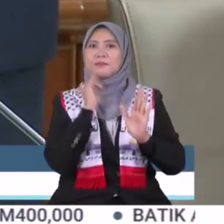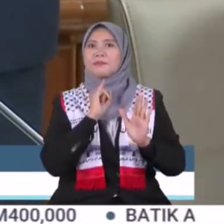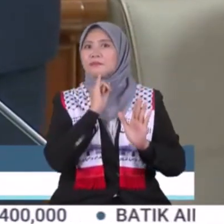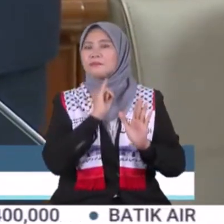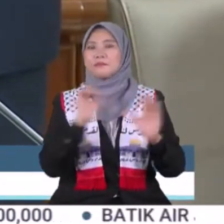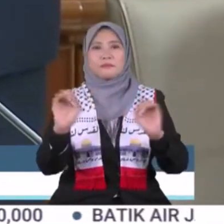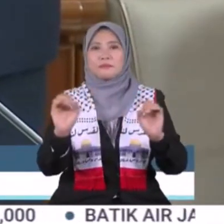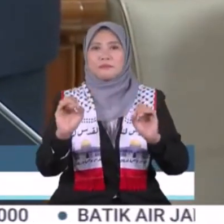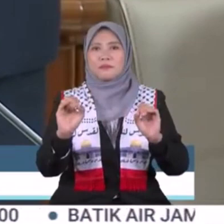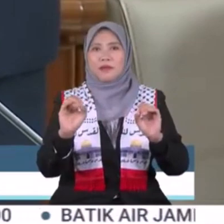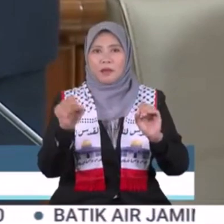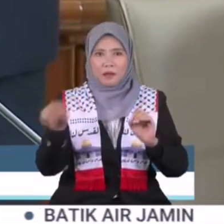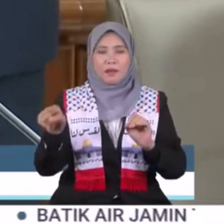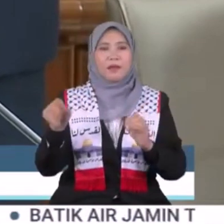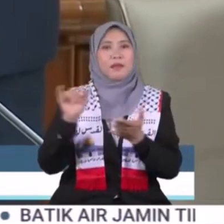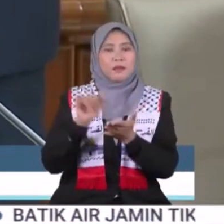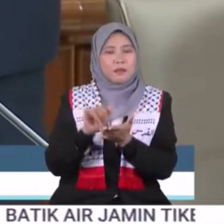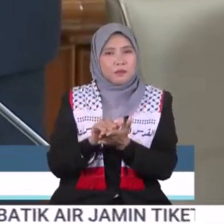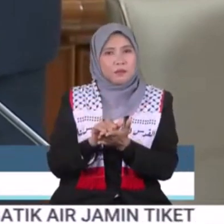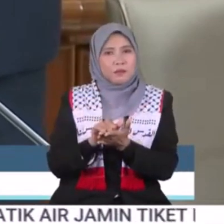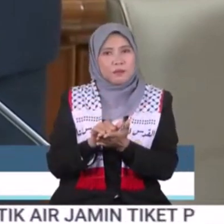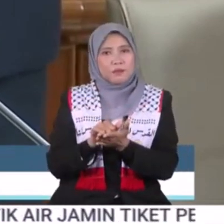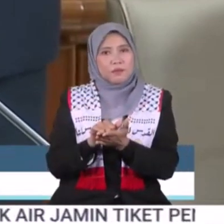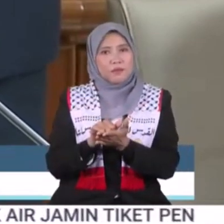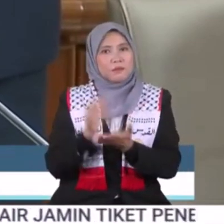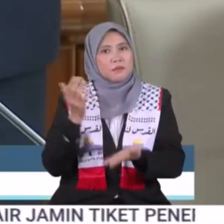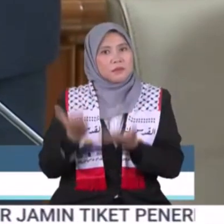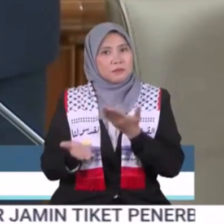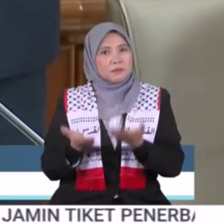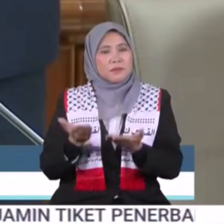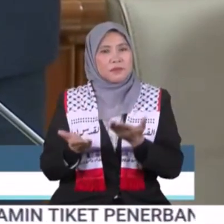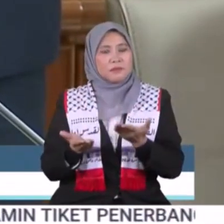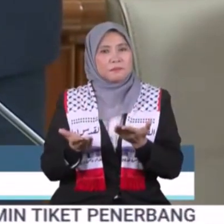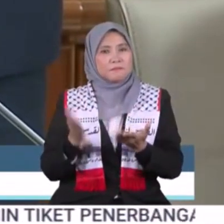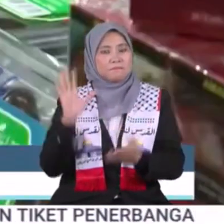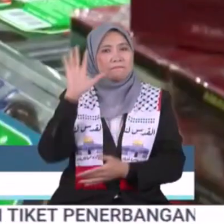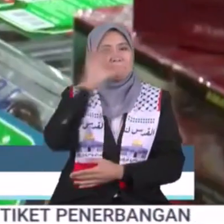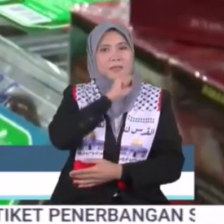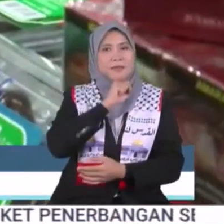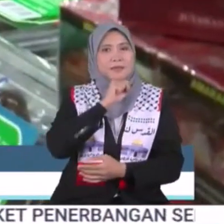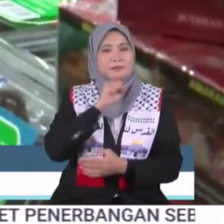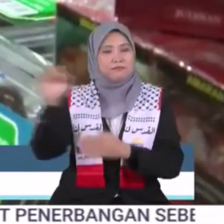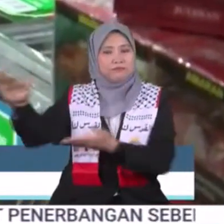Israel jadi itu menyebabkan Mungkin dia